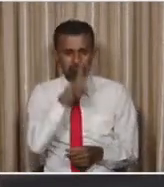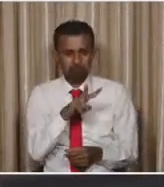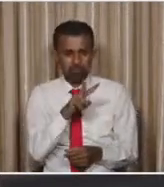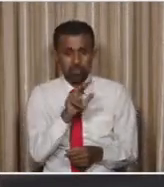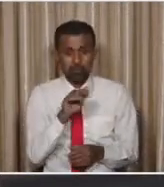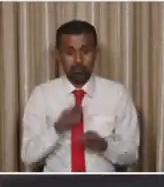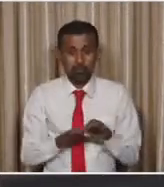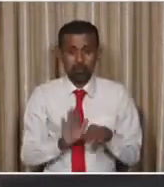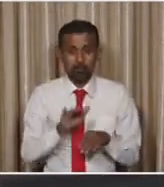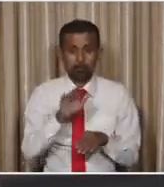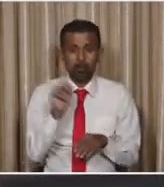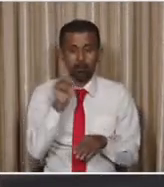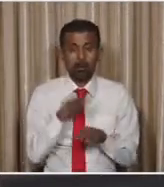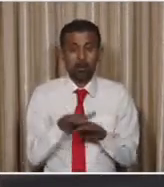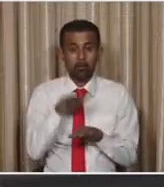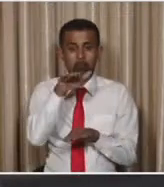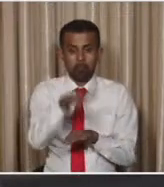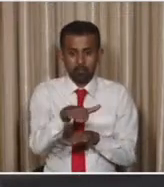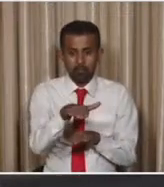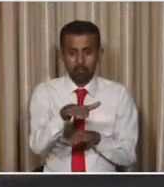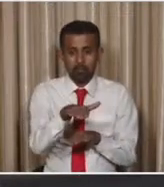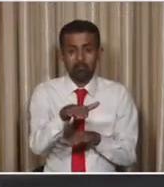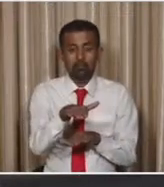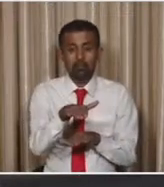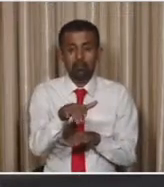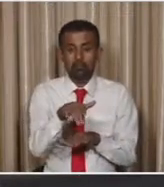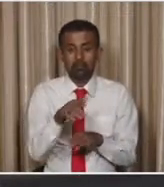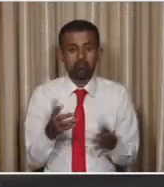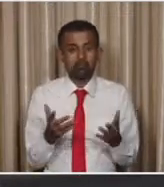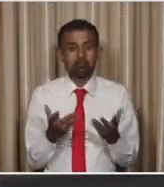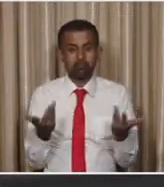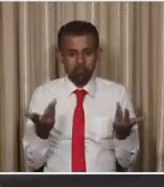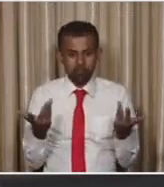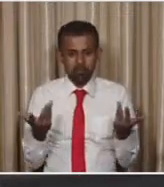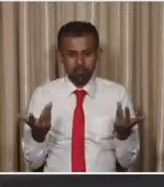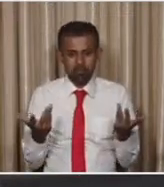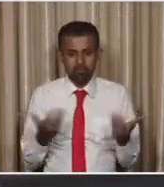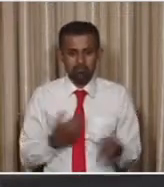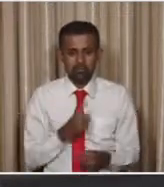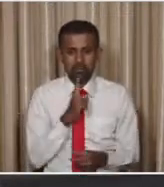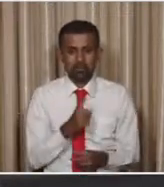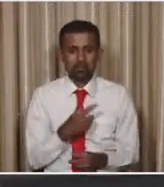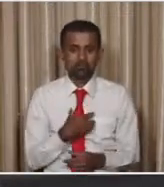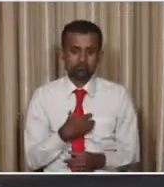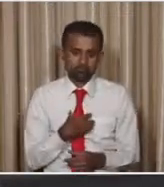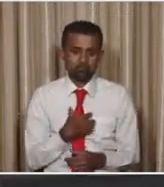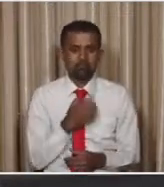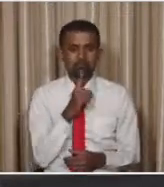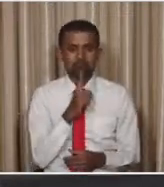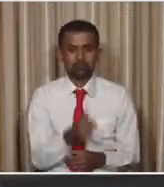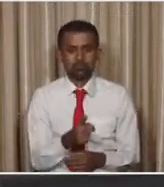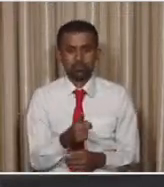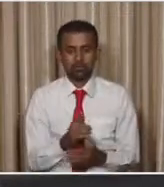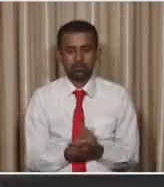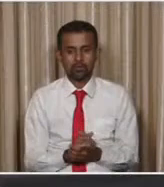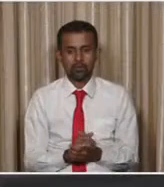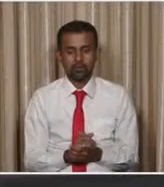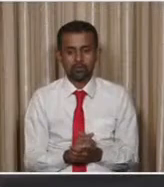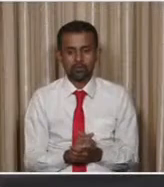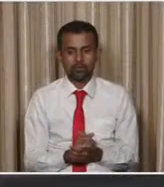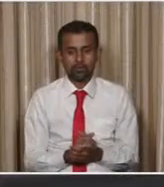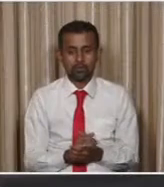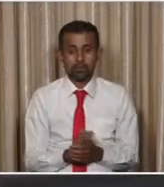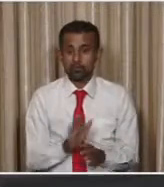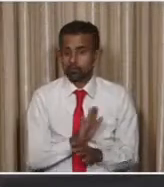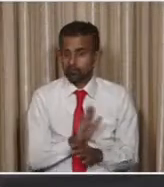නැමැති පඩිපෙළේ පළමු පඩියටවත් සබා ගන්නට නොහැකි වූ බව සඳහන් කරන්නේ ඉතාමත් කනගාටුවෙන්. හැබැයි ඒක එසේ සිදු නොවිය